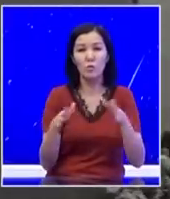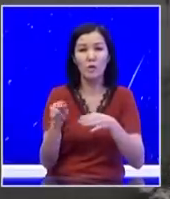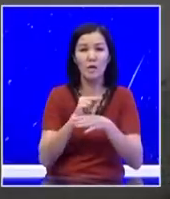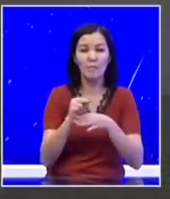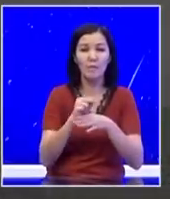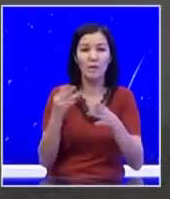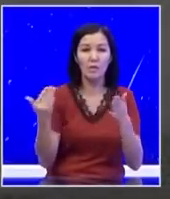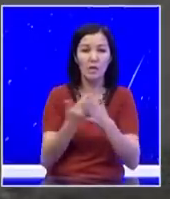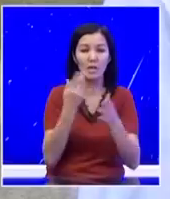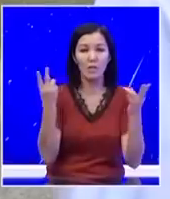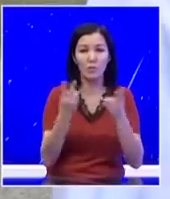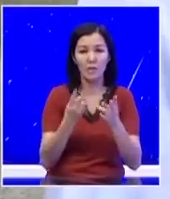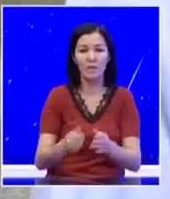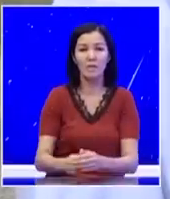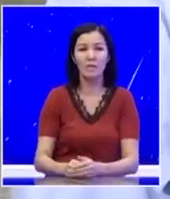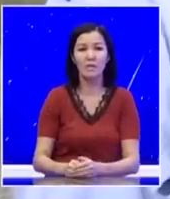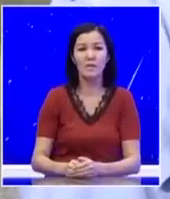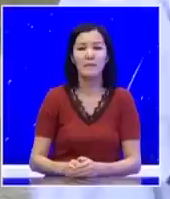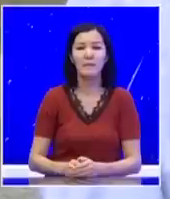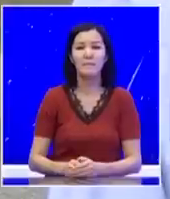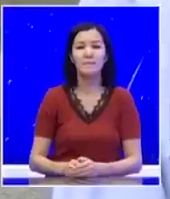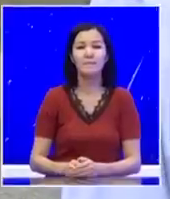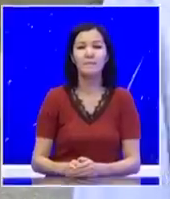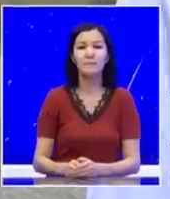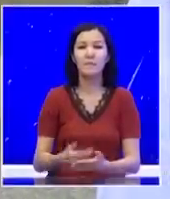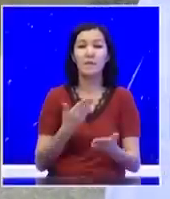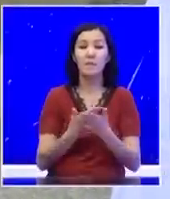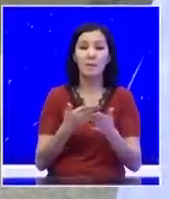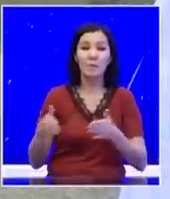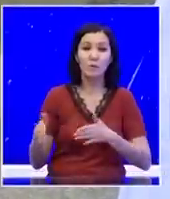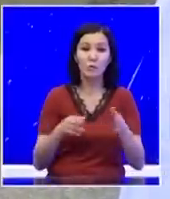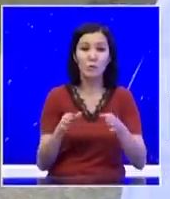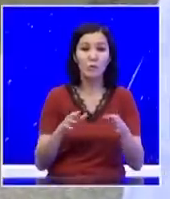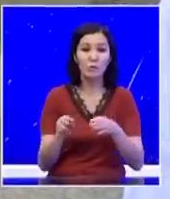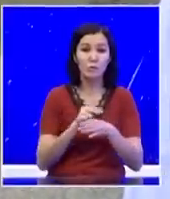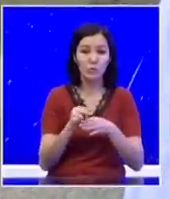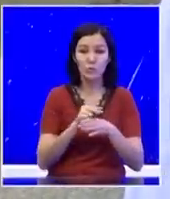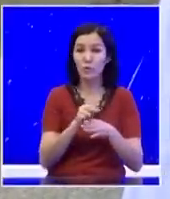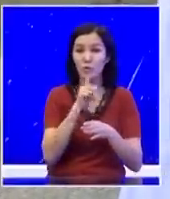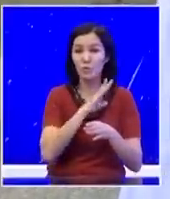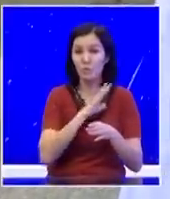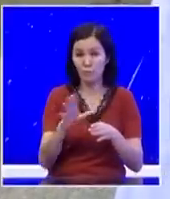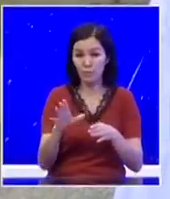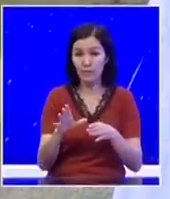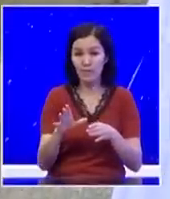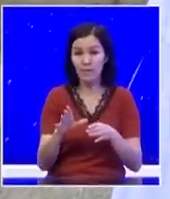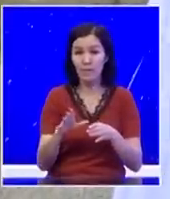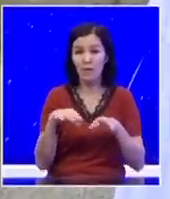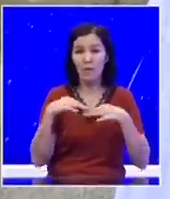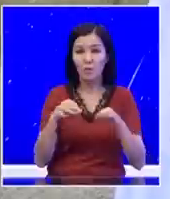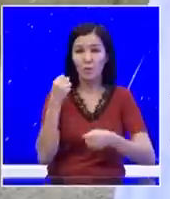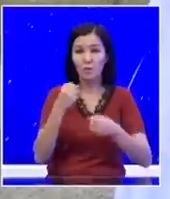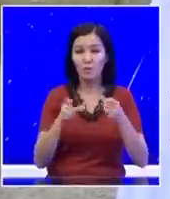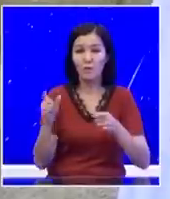келтіріліп жаңалануы керек. Если жол жасамаған жағдайда жолаушылар көлігі және автомобиль жолдарына жаңағы